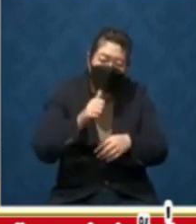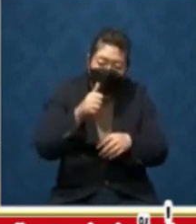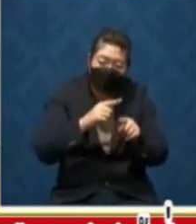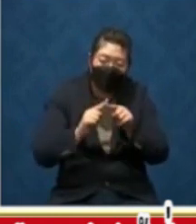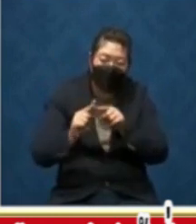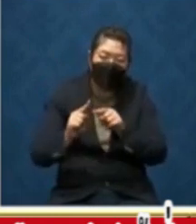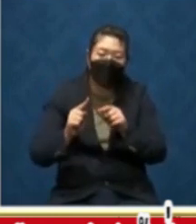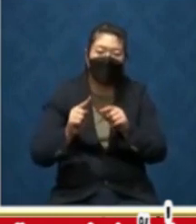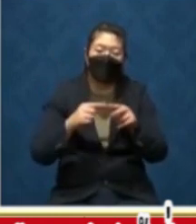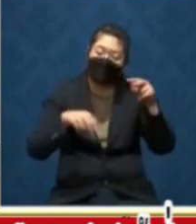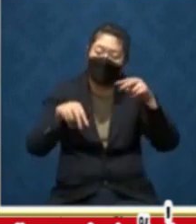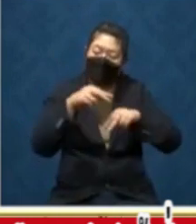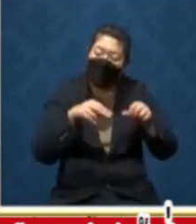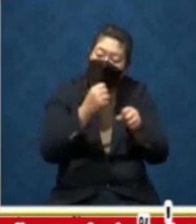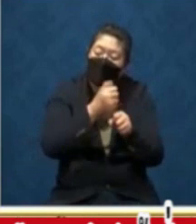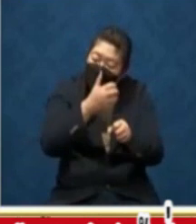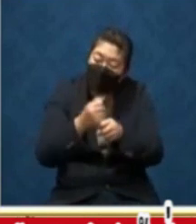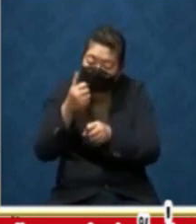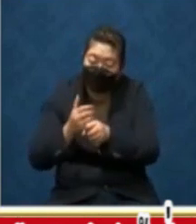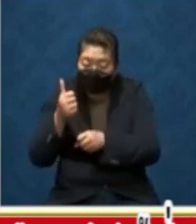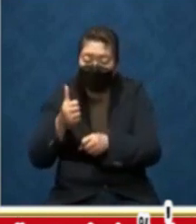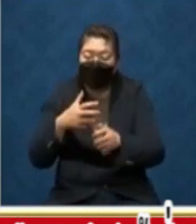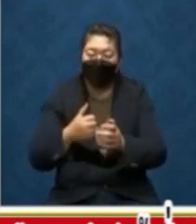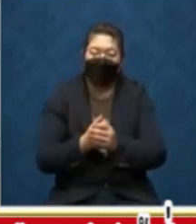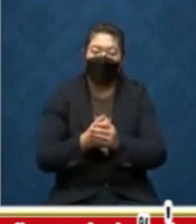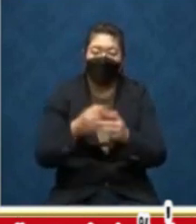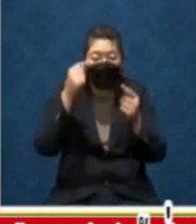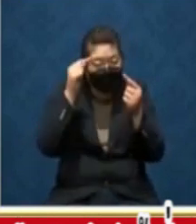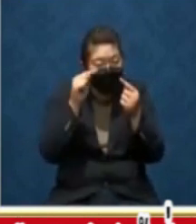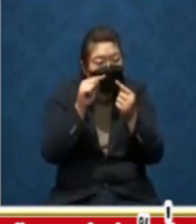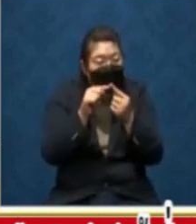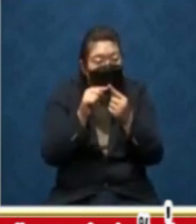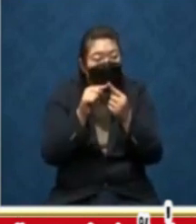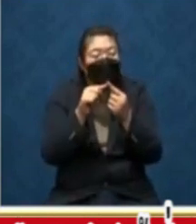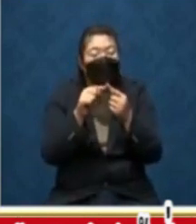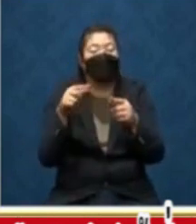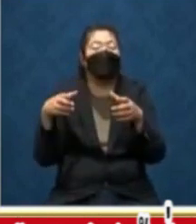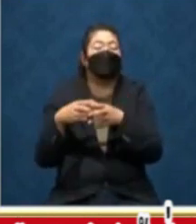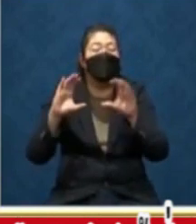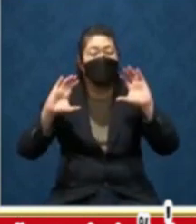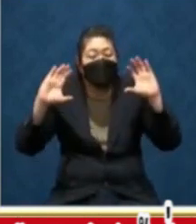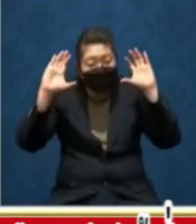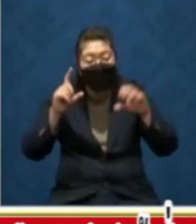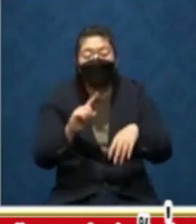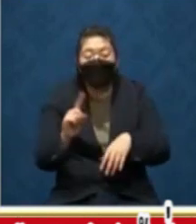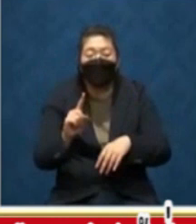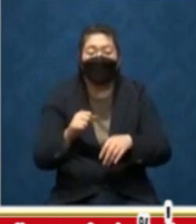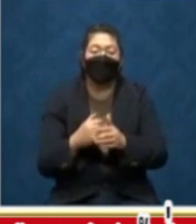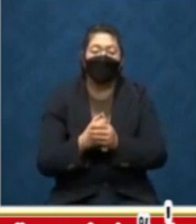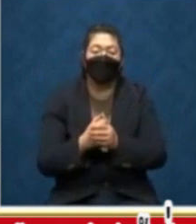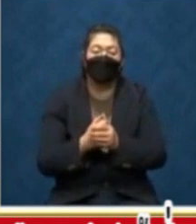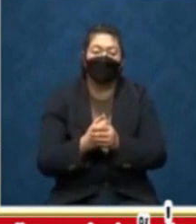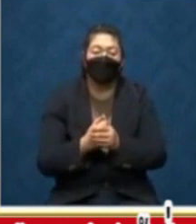แล้วคำว่าเอาอยู่นี่ก็คือความเป้าหมายแล้วกับความขยิบยิ้มย่องของรัฐบาลชุดนี้เพราะฉะนั้น